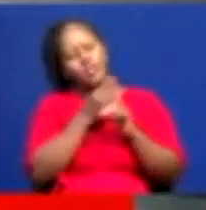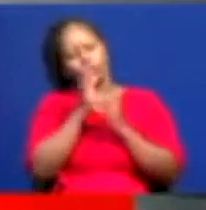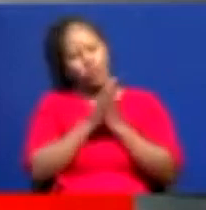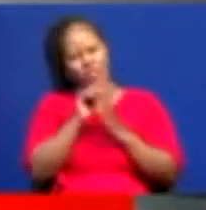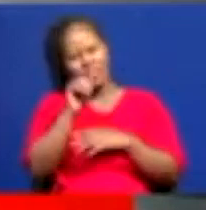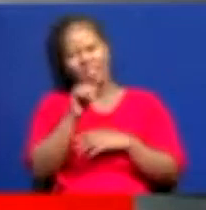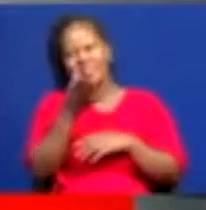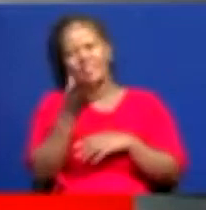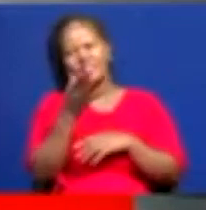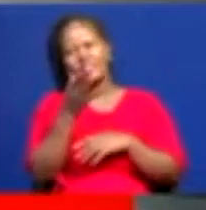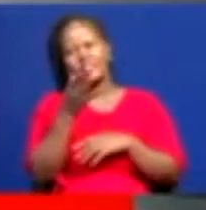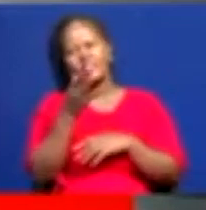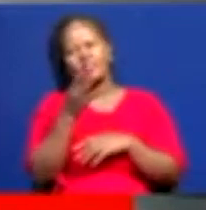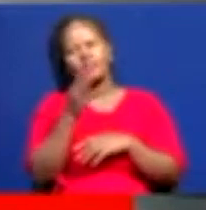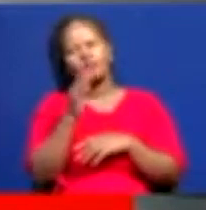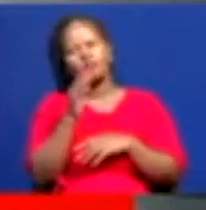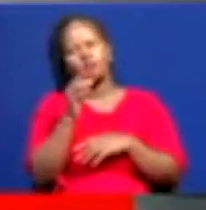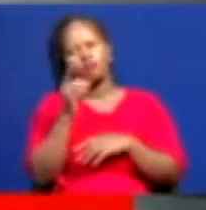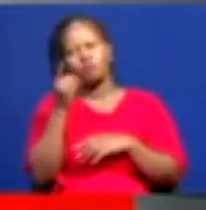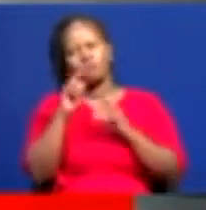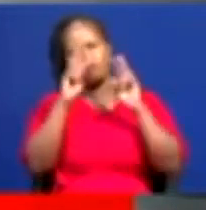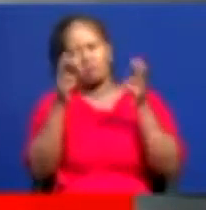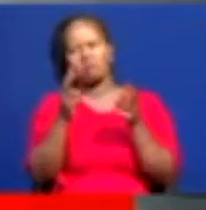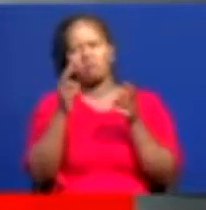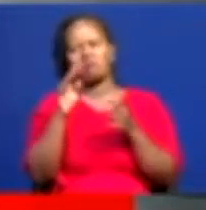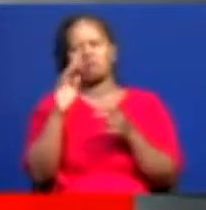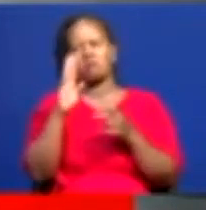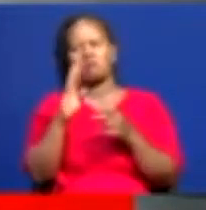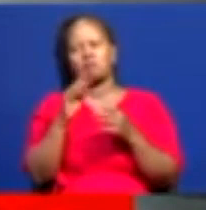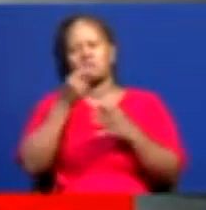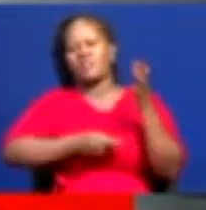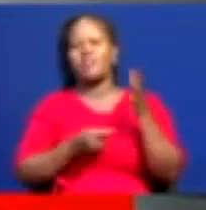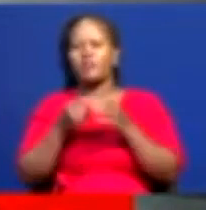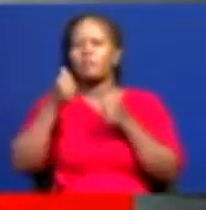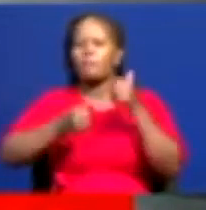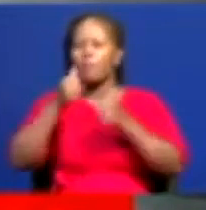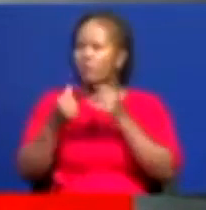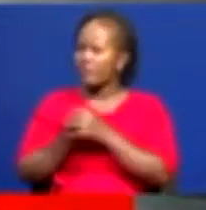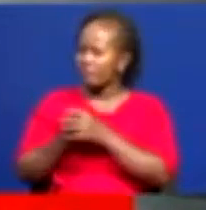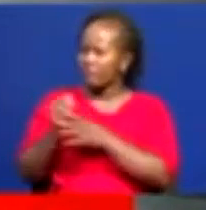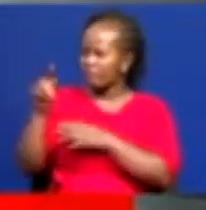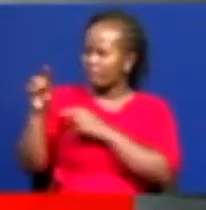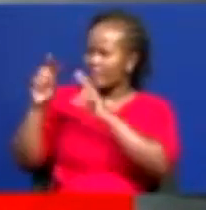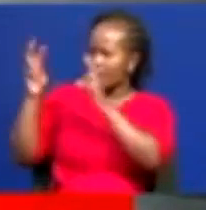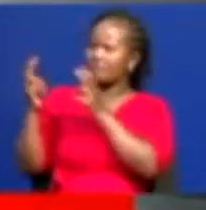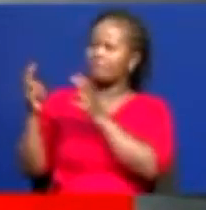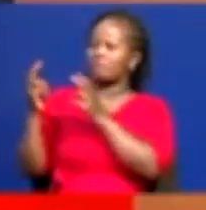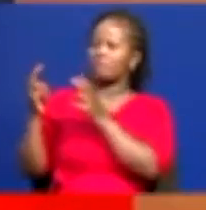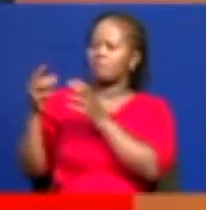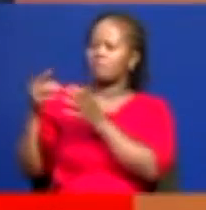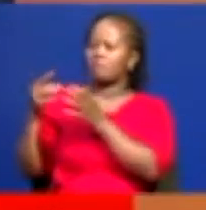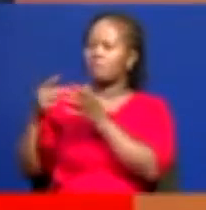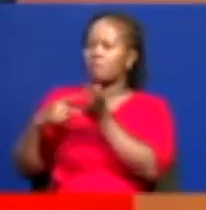Naam. Inahusu nini? Blank Tape Levy ni malipo ambayo utozwa kwenye vifaa